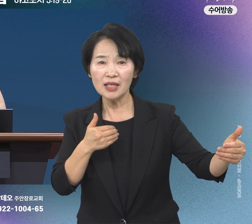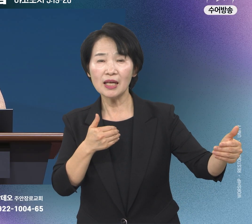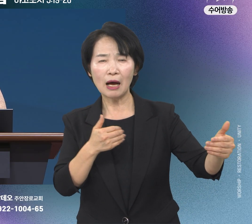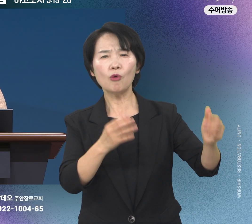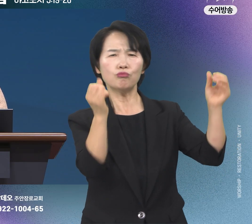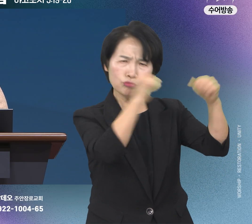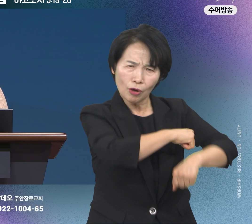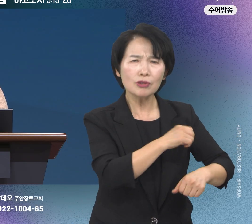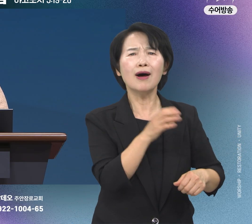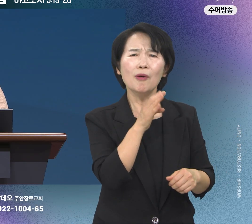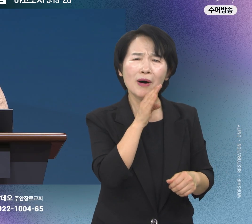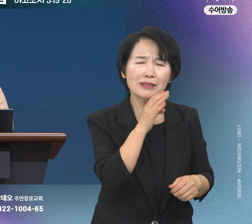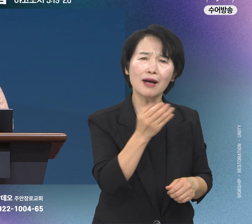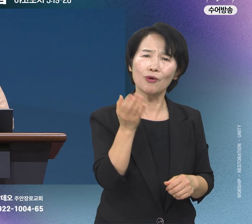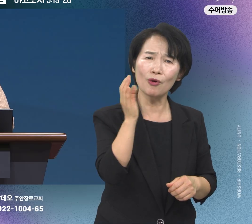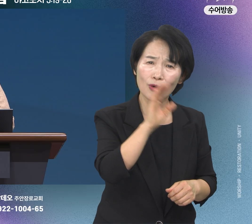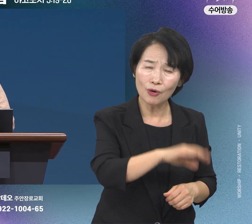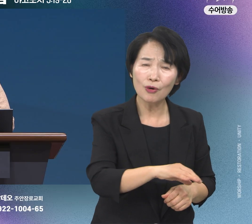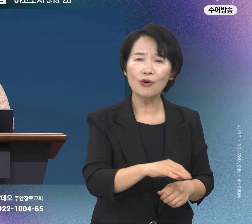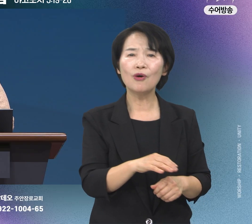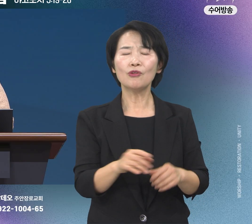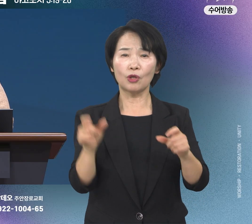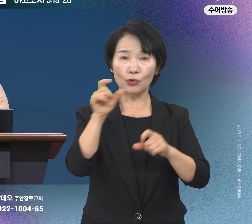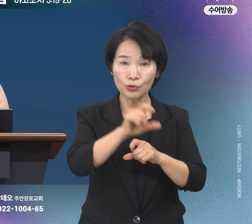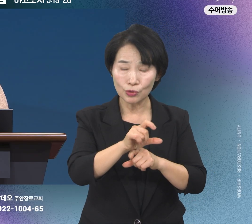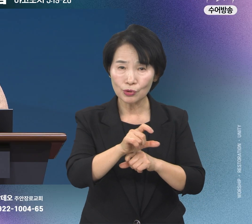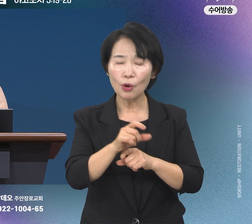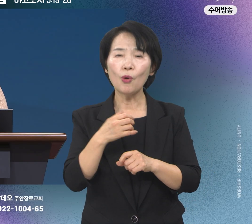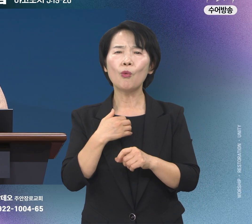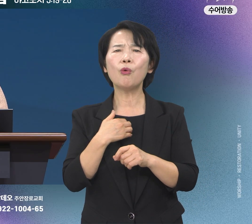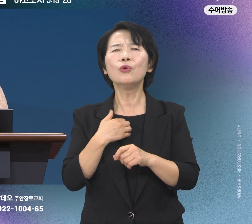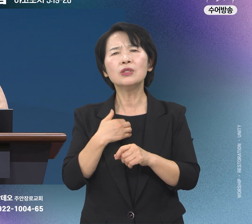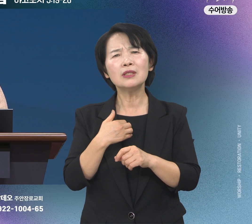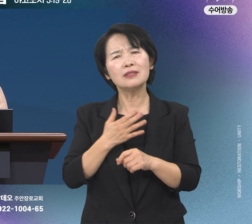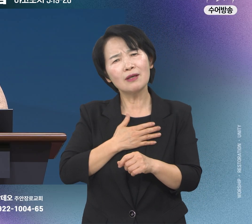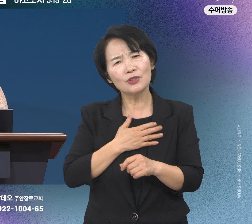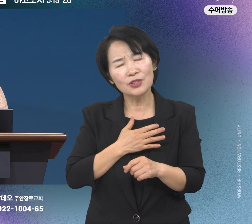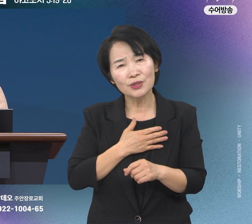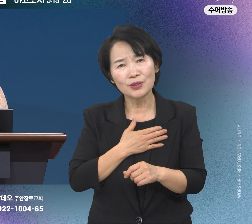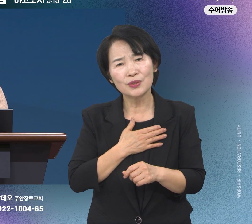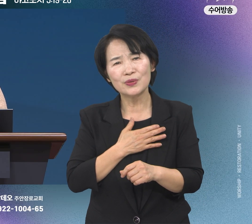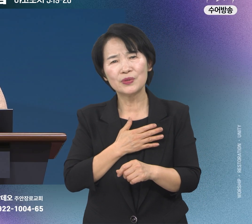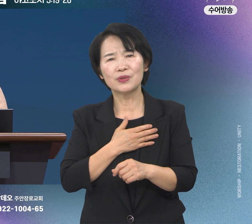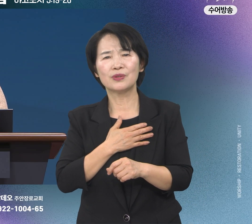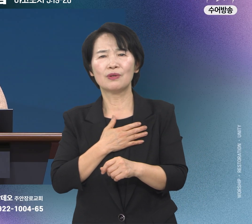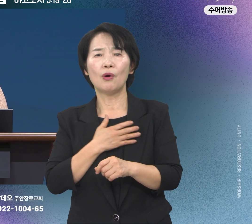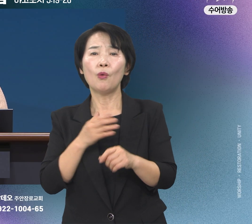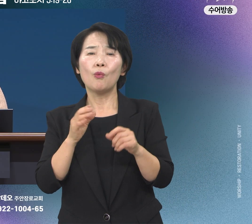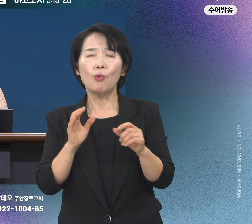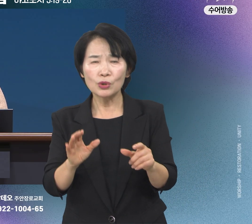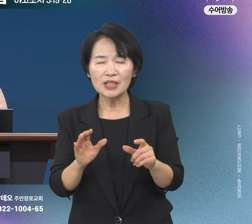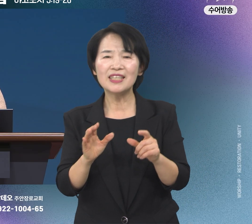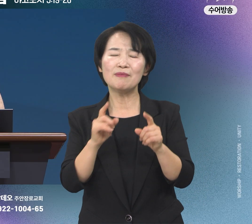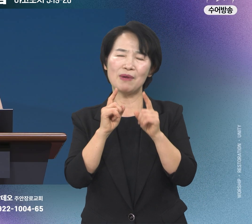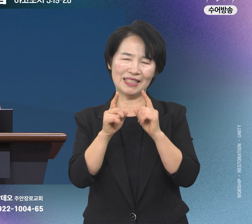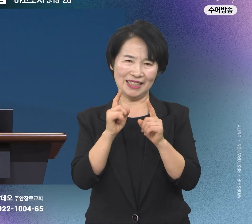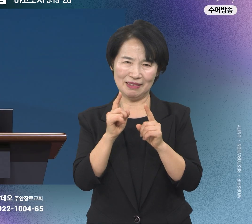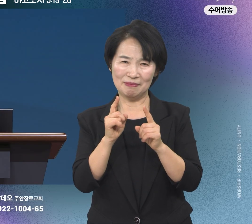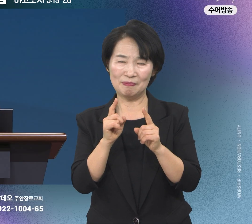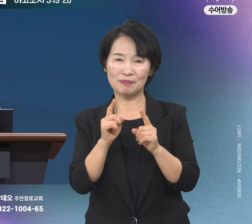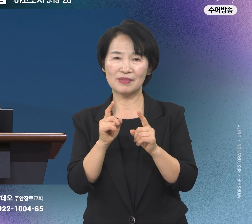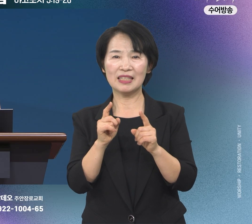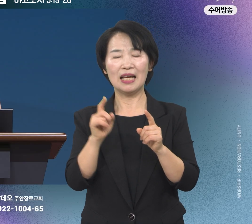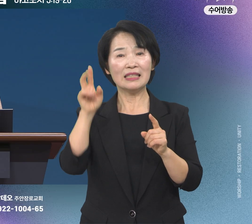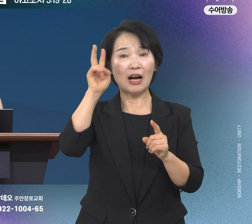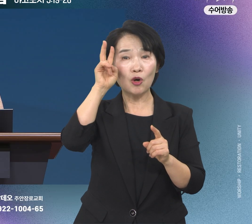것도 맞습니다. 근데 더 나아가 제가 오늘 드리고 싶은 말씀은 오늘 읽었던 본문 말씀입니다.